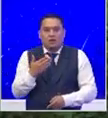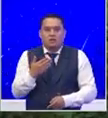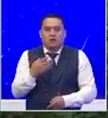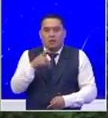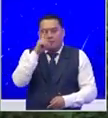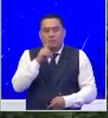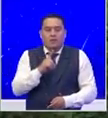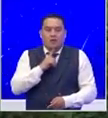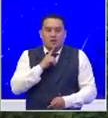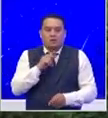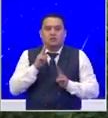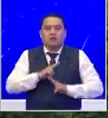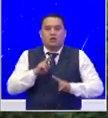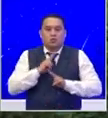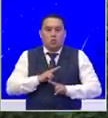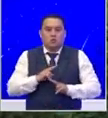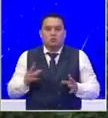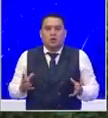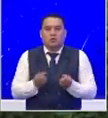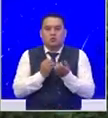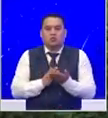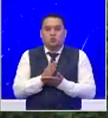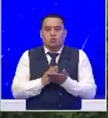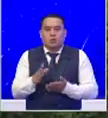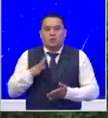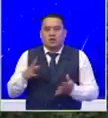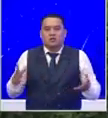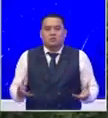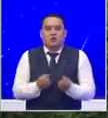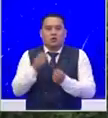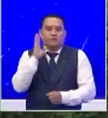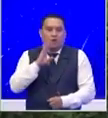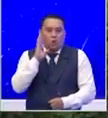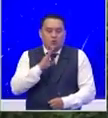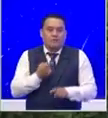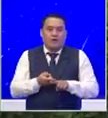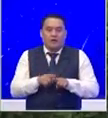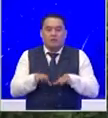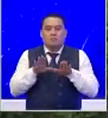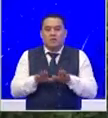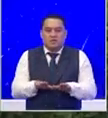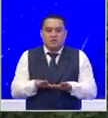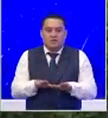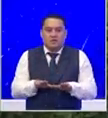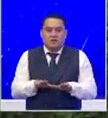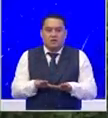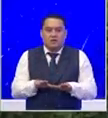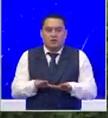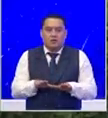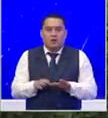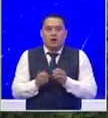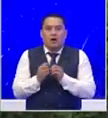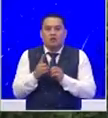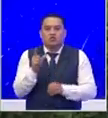месяца сотрудниками ДЧС Мамотинской области были спасены на водах, а именно в этом водохранилище уже порядка